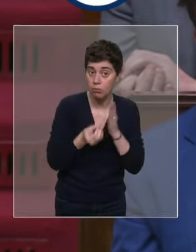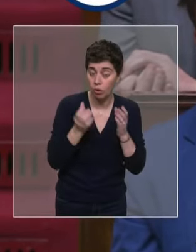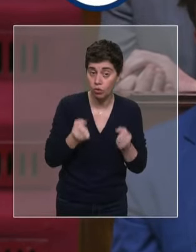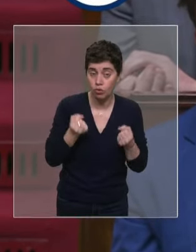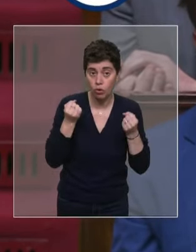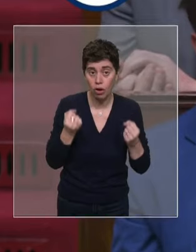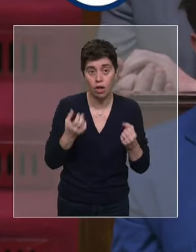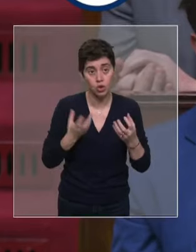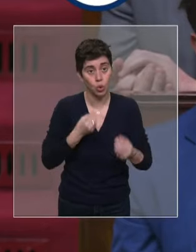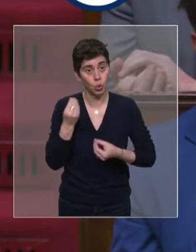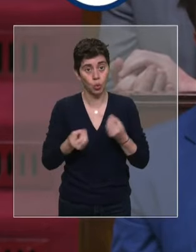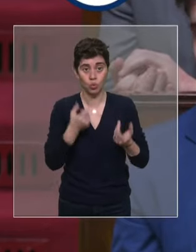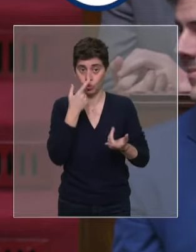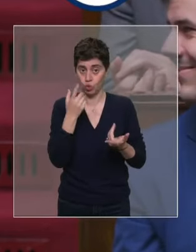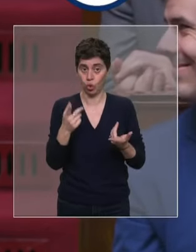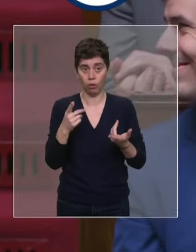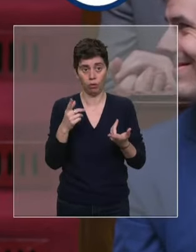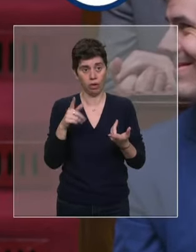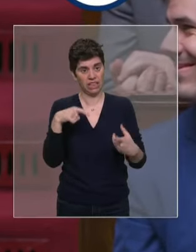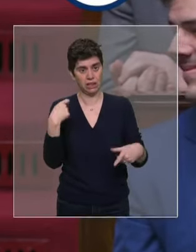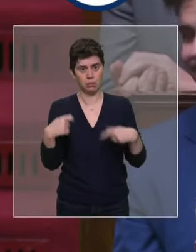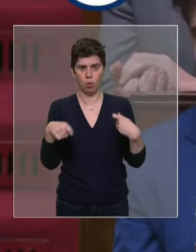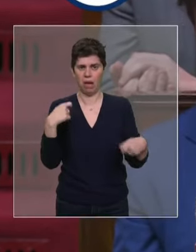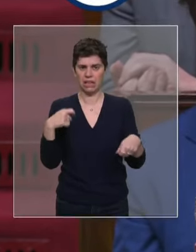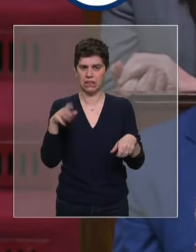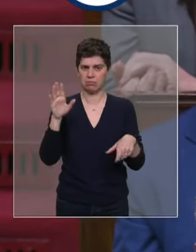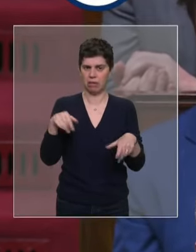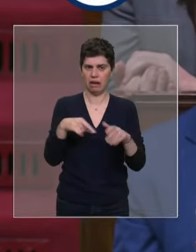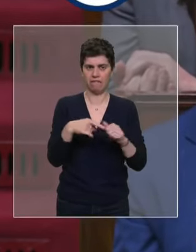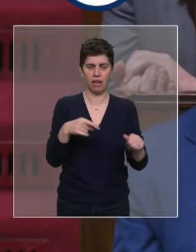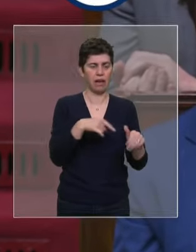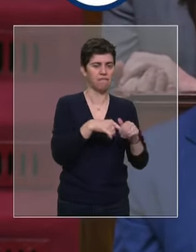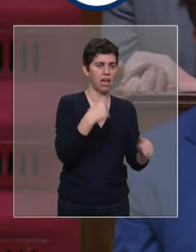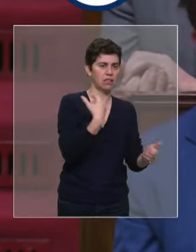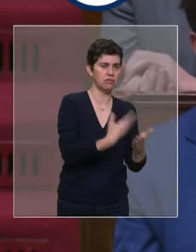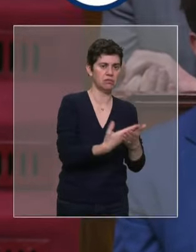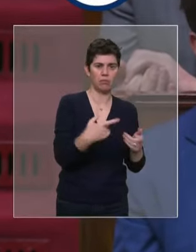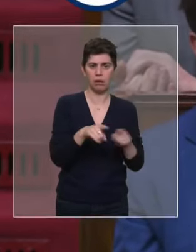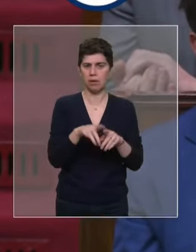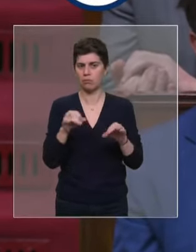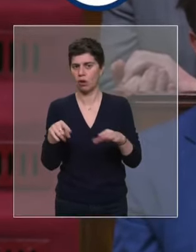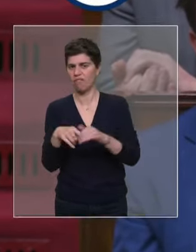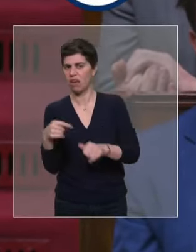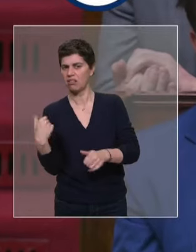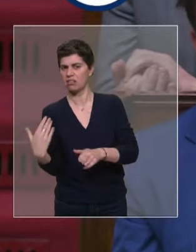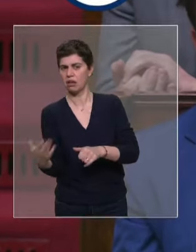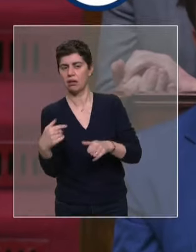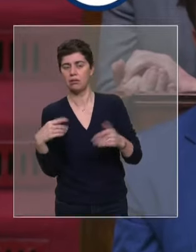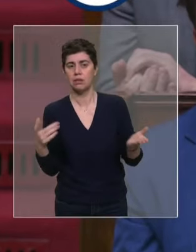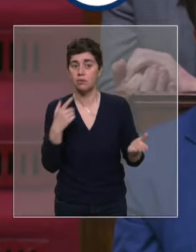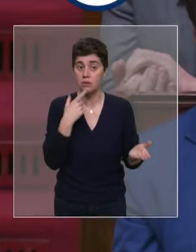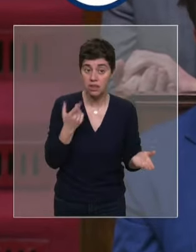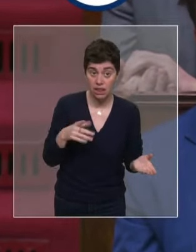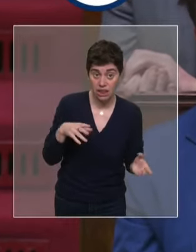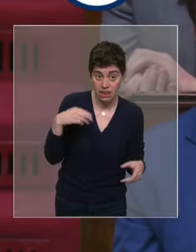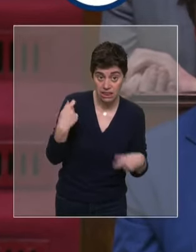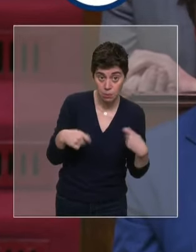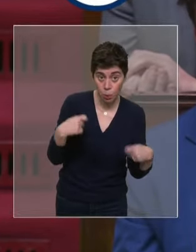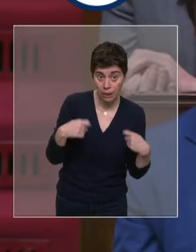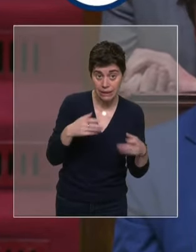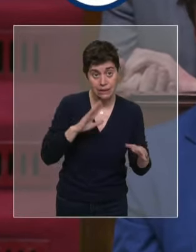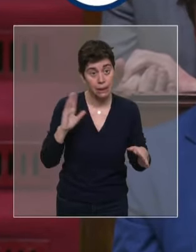diplomatie brouillonne ? Monsieur le ministre, pouvez-vous nous éclairer sur ce « en même temps » ? Est-ce là la fameuse diplomatie féministe dont vous vous